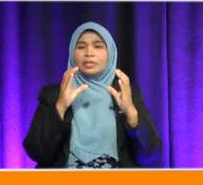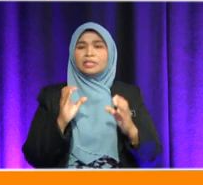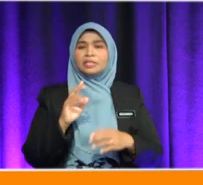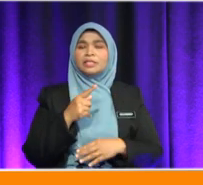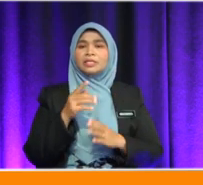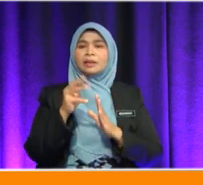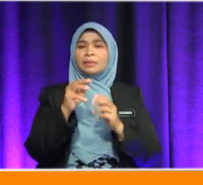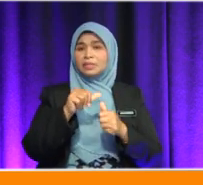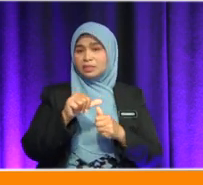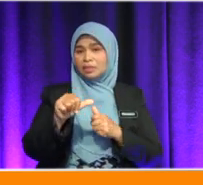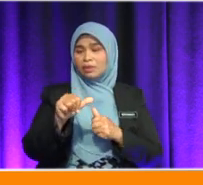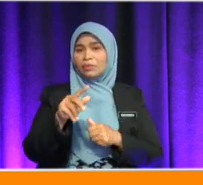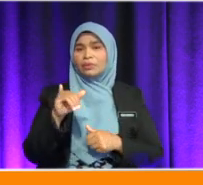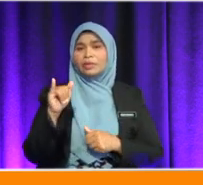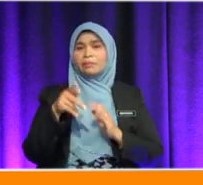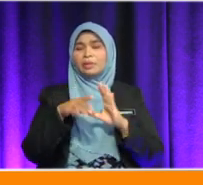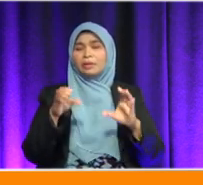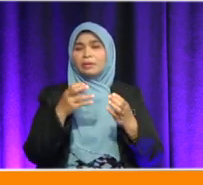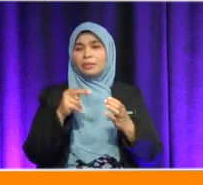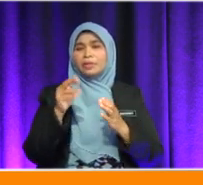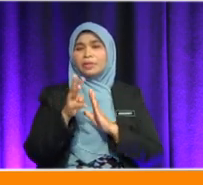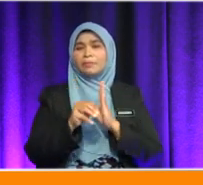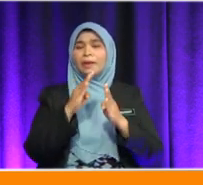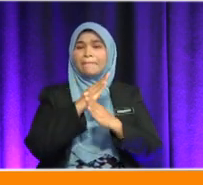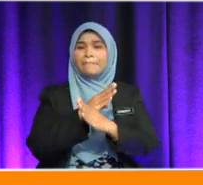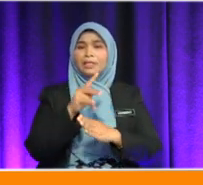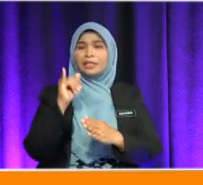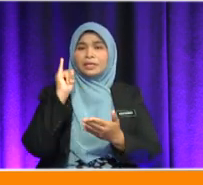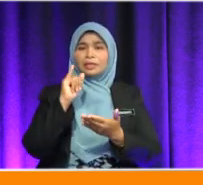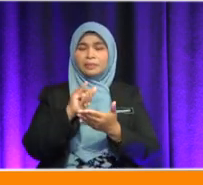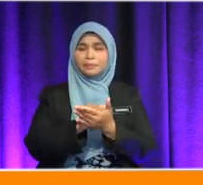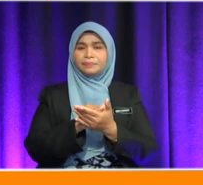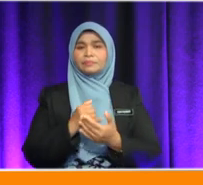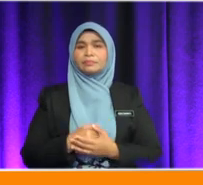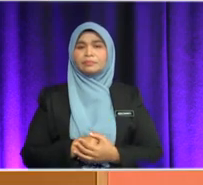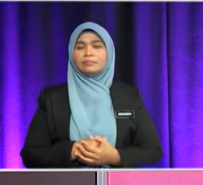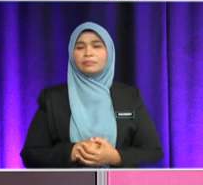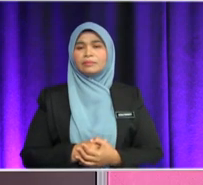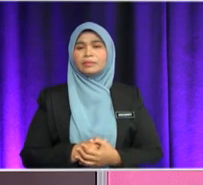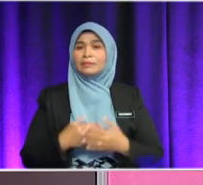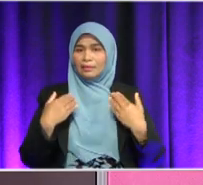menjauhi perbuatan yang membatalkan Made cara dialog